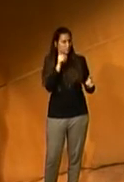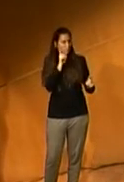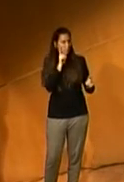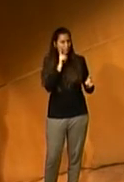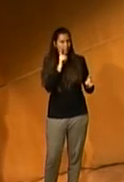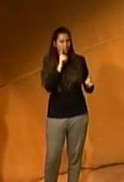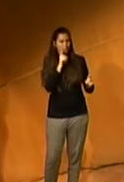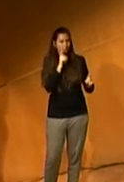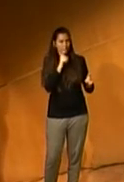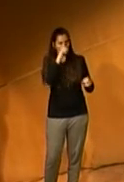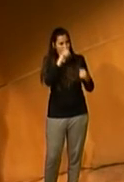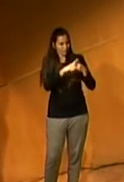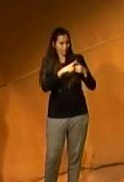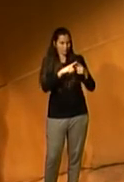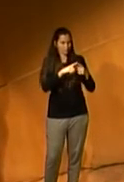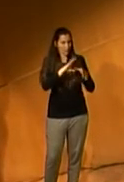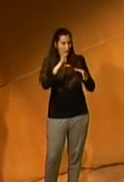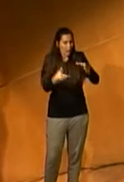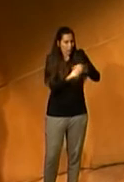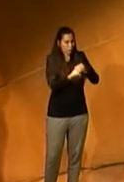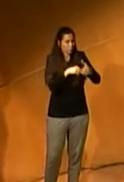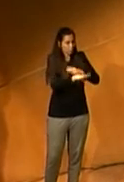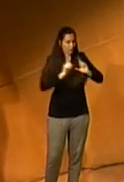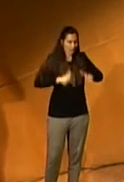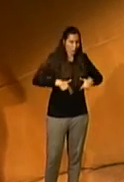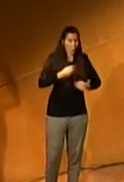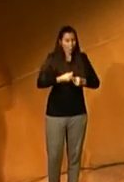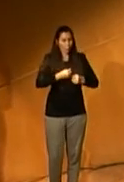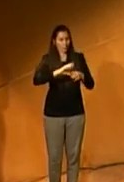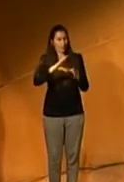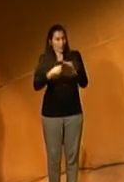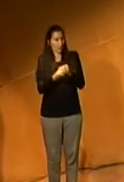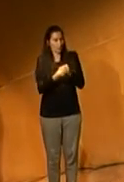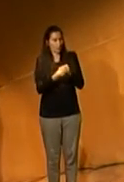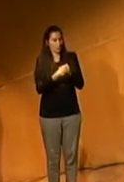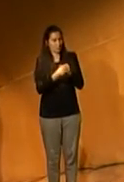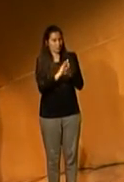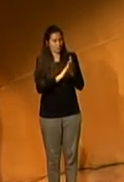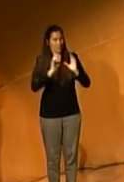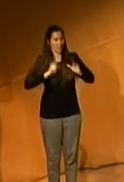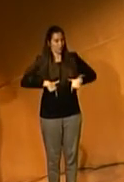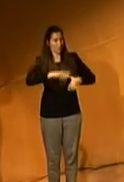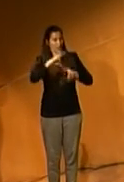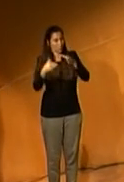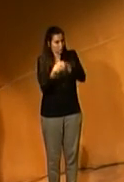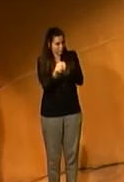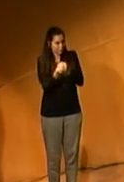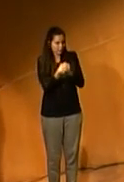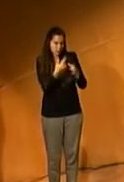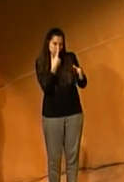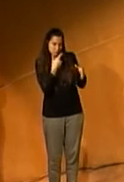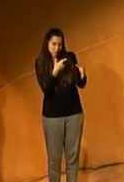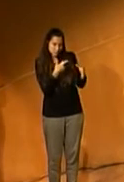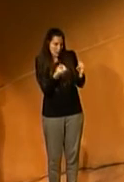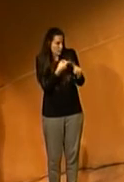une inclusion à l'école ou une école inclusive, je ne sais pas trop. Vous, comment vous définiriez un peu votre métier,